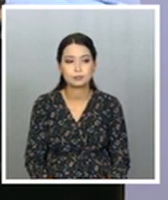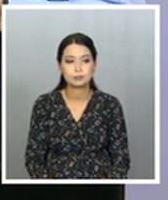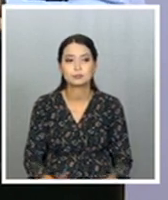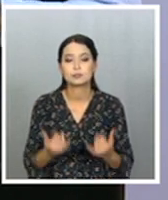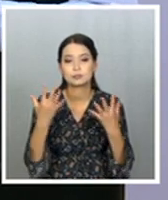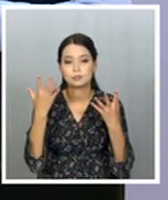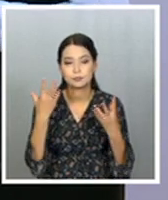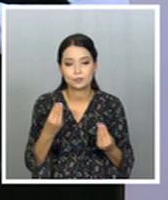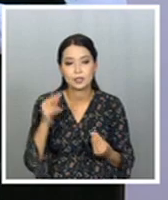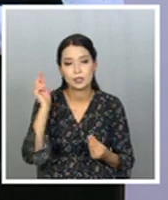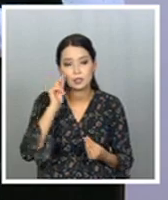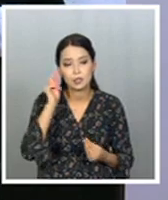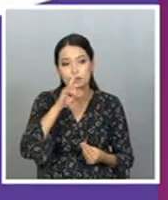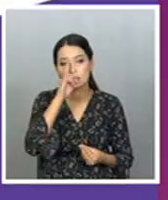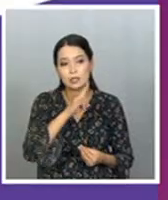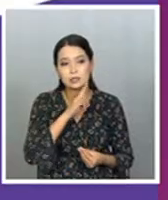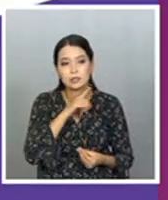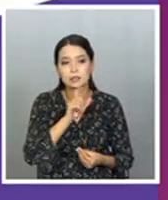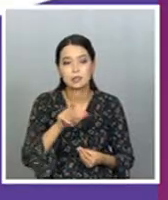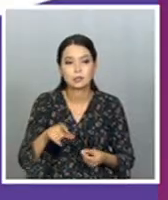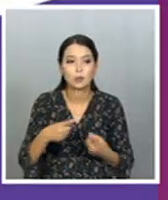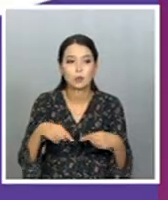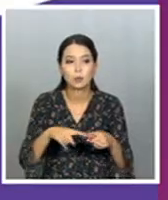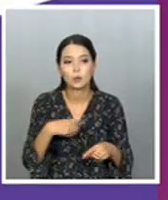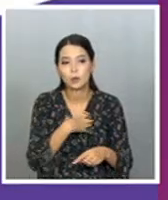Бүгінгі сабақта қазақ зиялыларының қоғамдағы рөлі мен